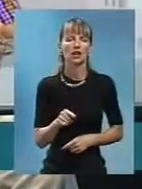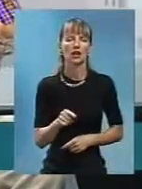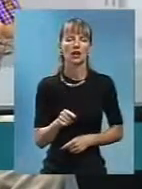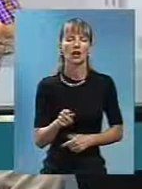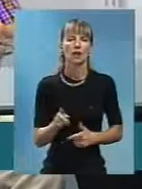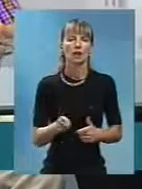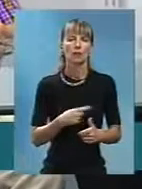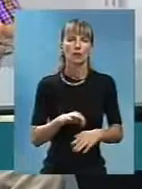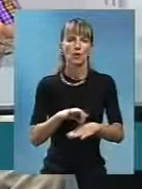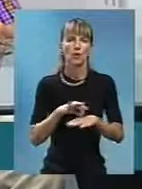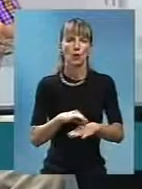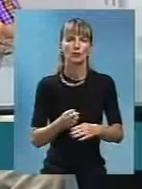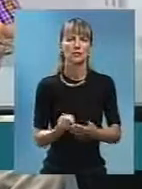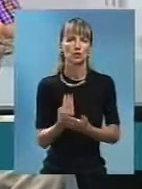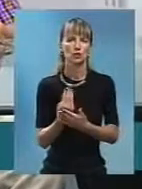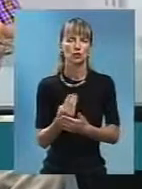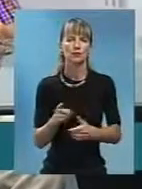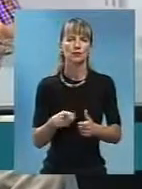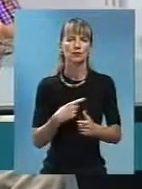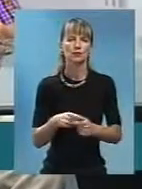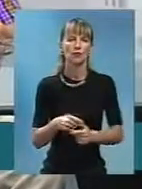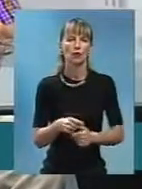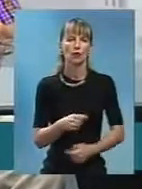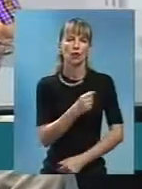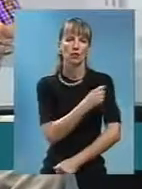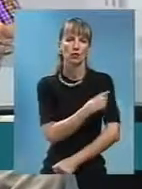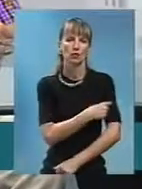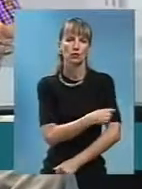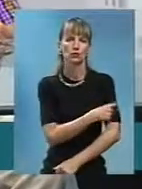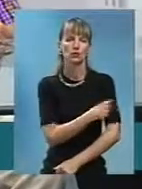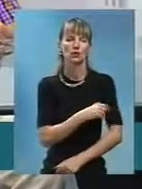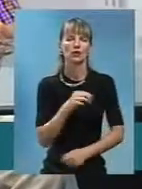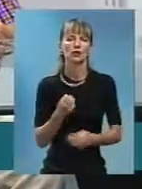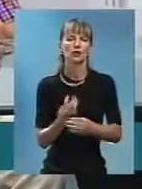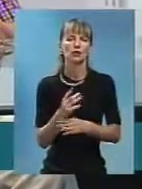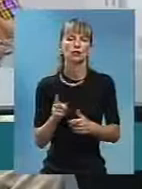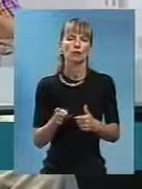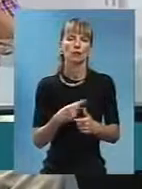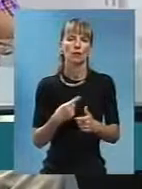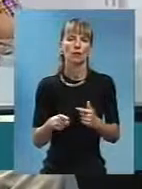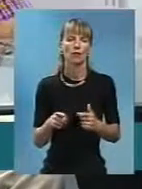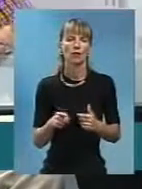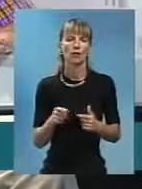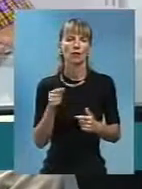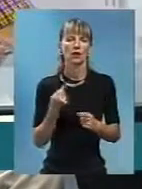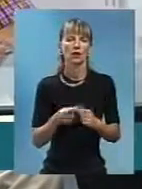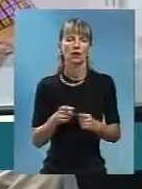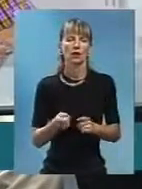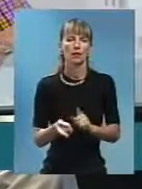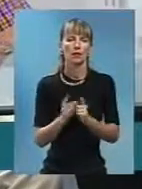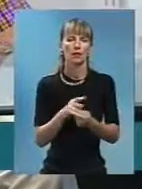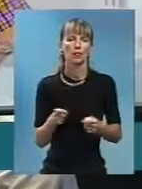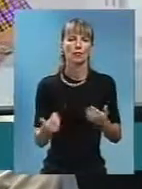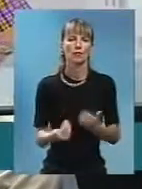або носить тризуб, або татуює тризуб, і ці тризуби вже перейшли в нову